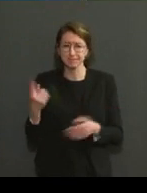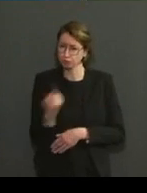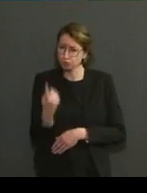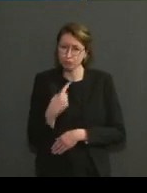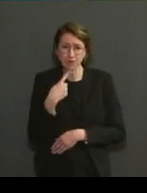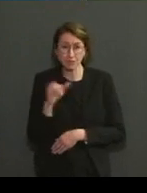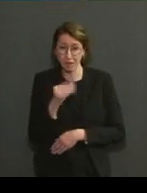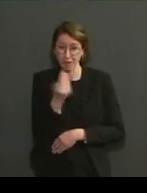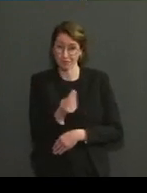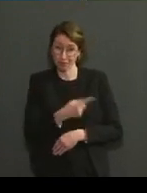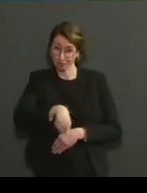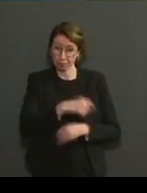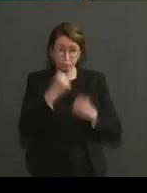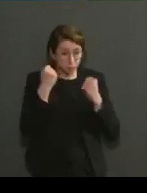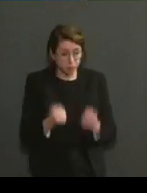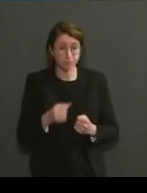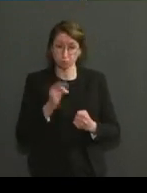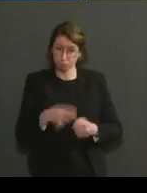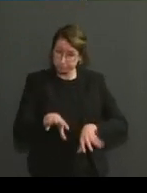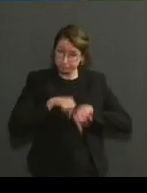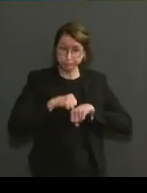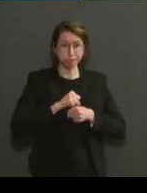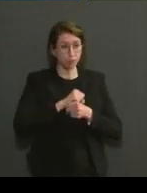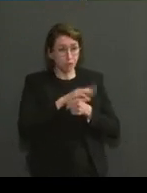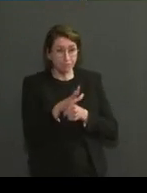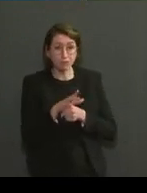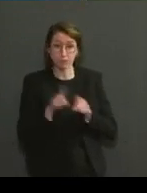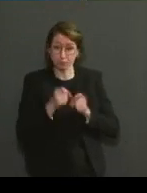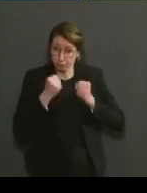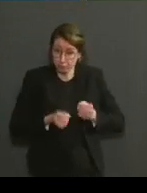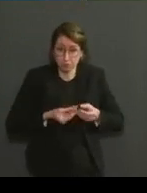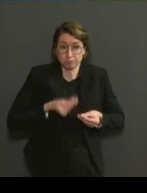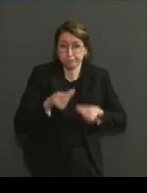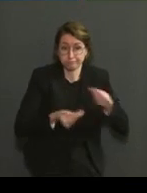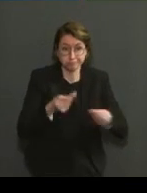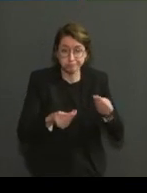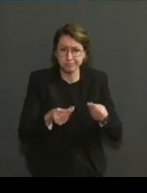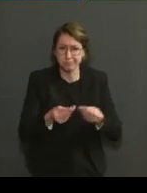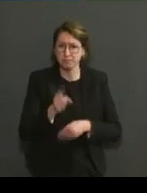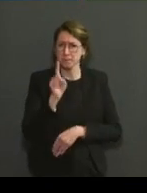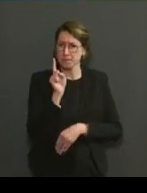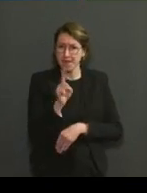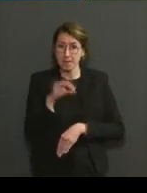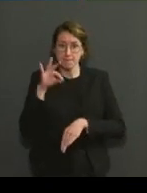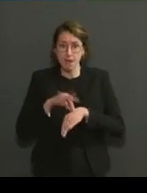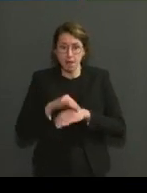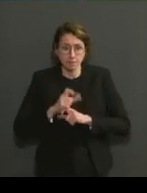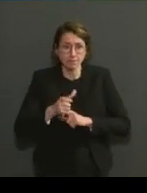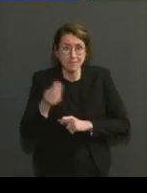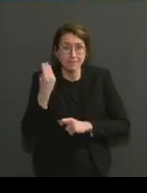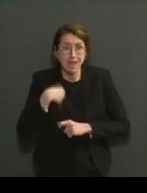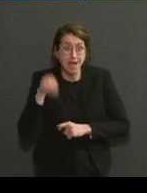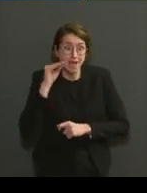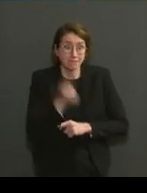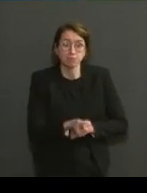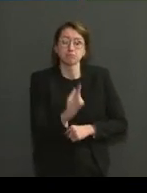transmettre la pathologie. On sait que, par contre, ils sont rarement sévèrement malades et c'est un point extrêmement favorable par rapport à